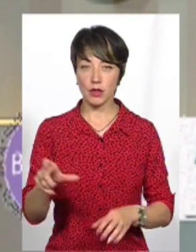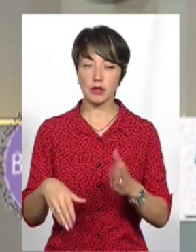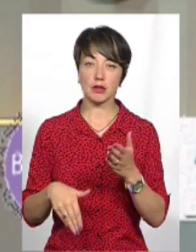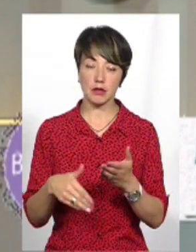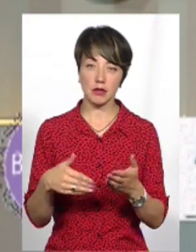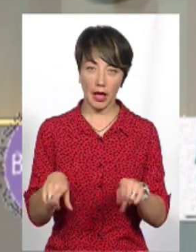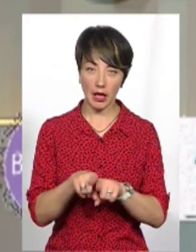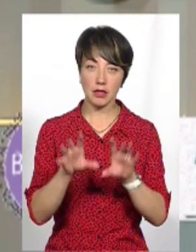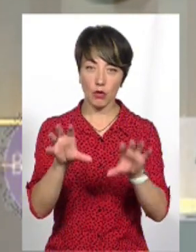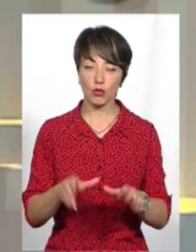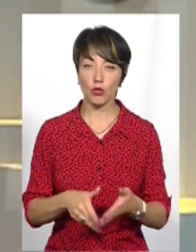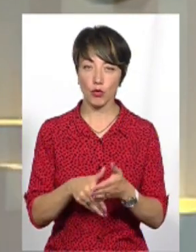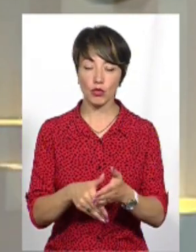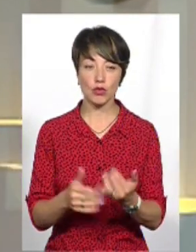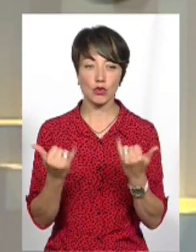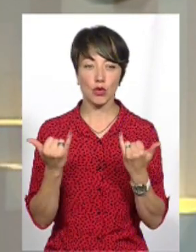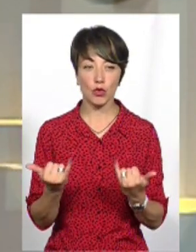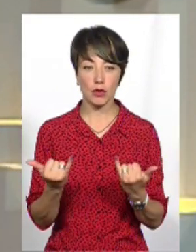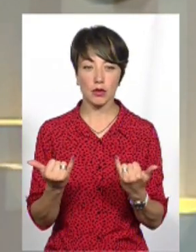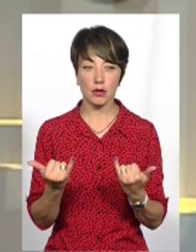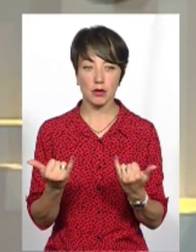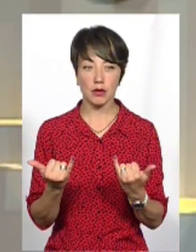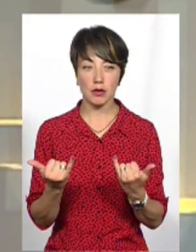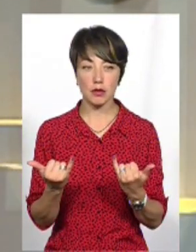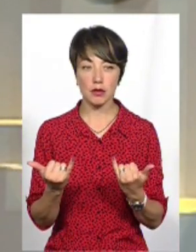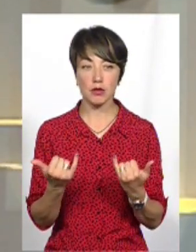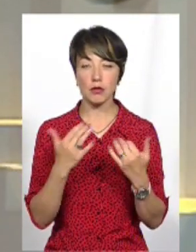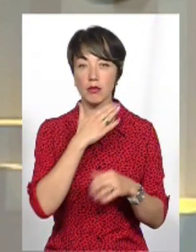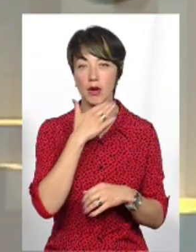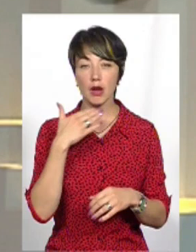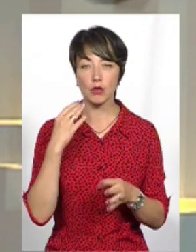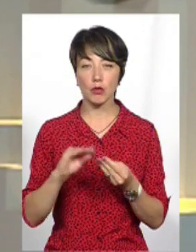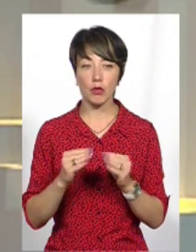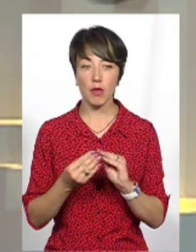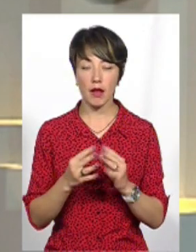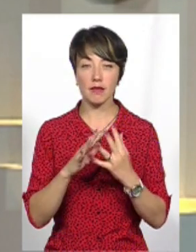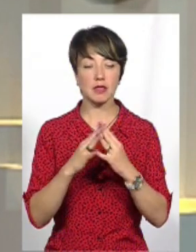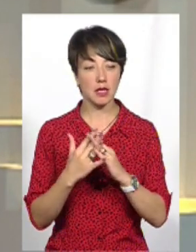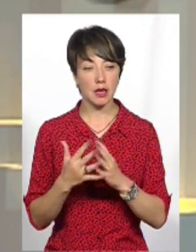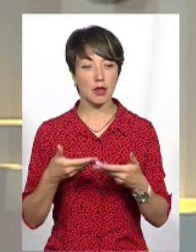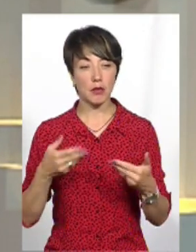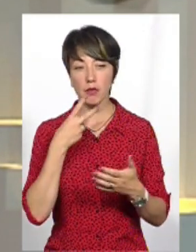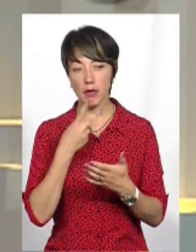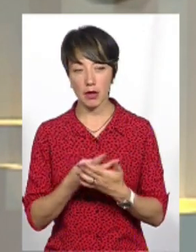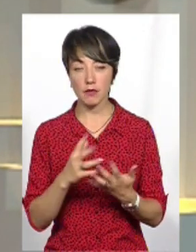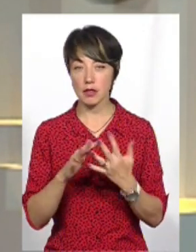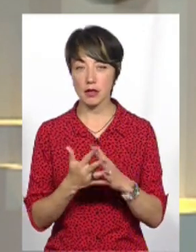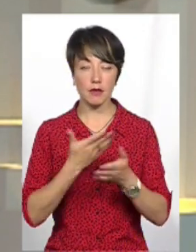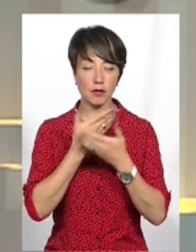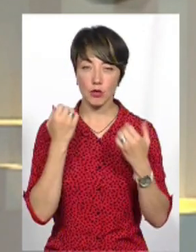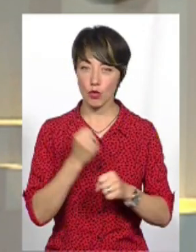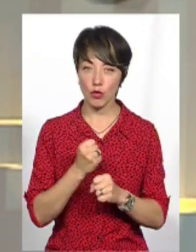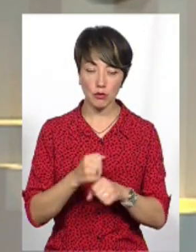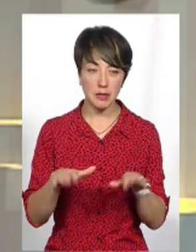як допоможуть людям сьогодні. Ну, скажімо, сьогодні дуже багато проблем на селі. Ми бачимо, що на селі відсутні